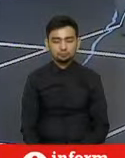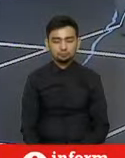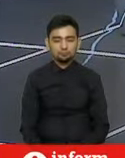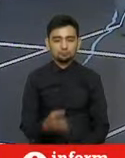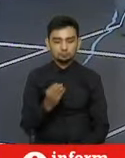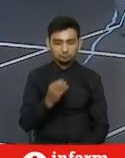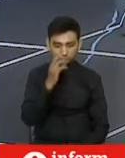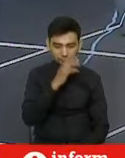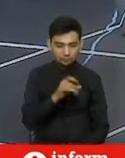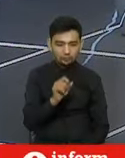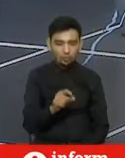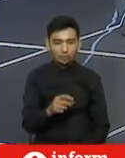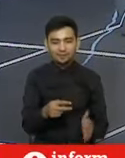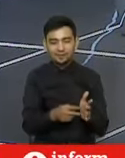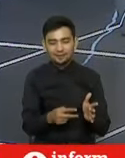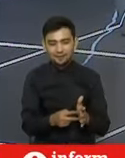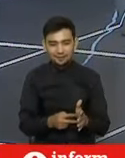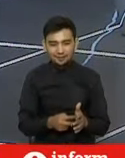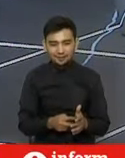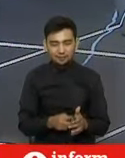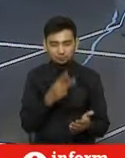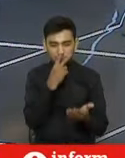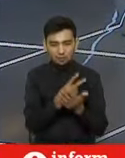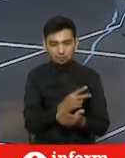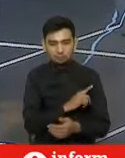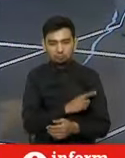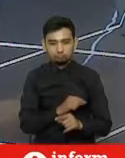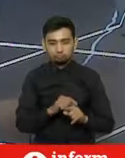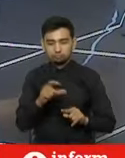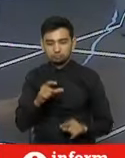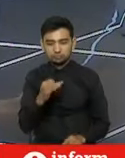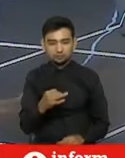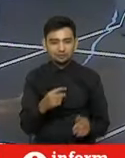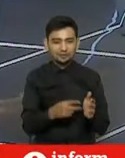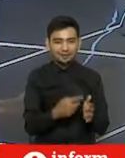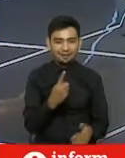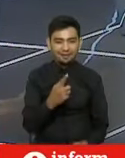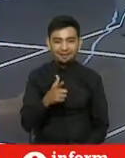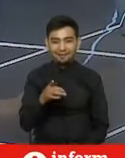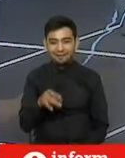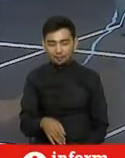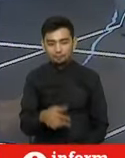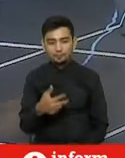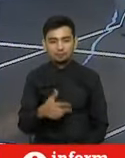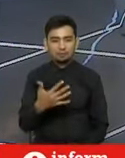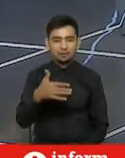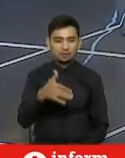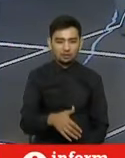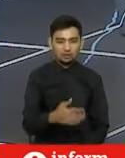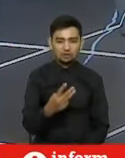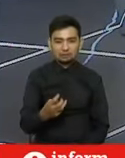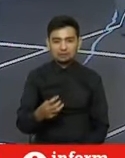Сондай-ақ елімізде алтын бағасы рекордтық көрсеткішке жетті. Қазір бағалы металлдың 1 граммы 35 300